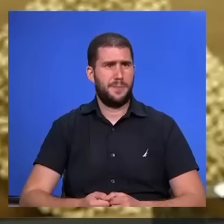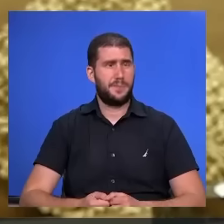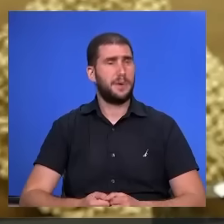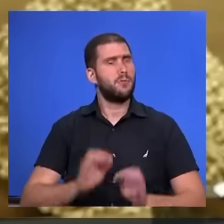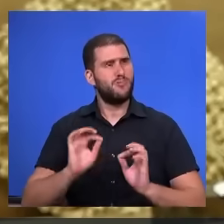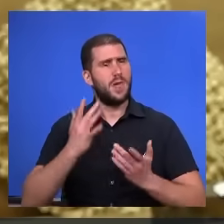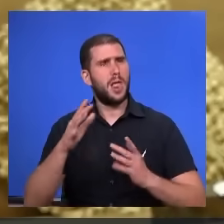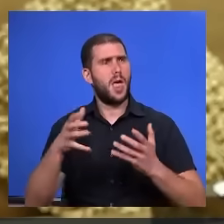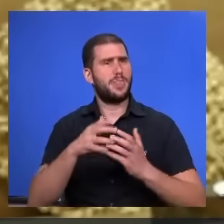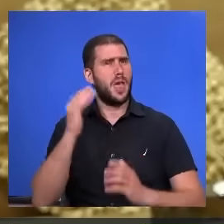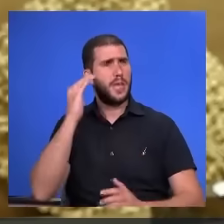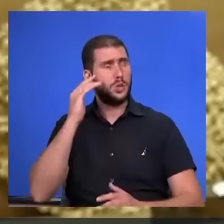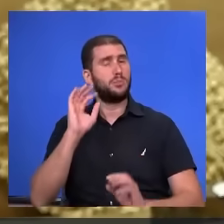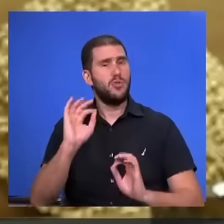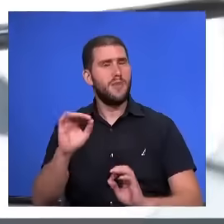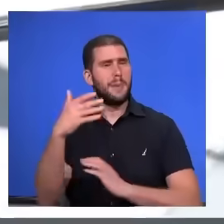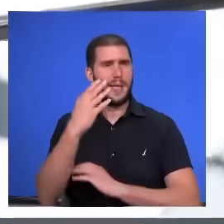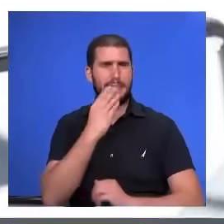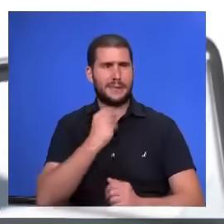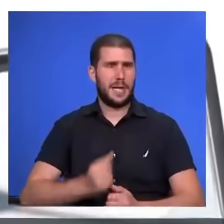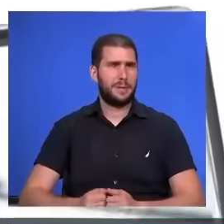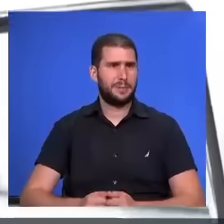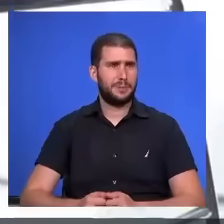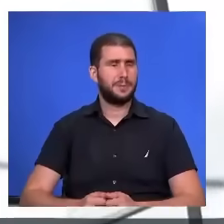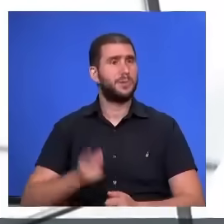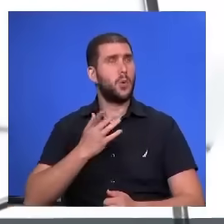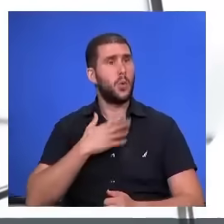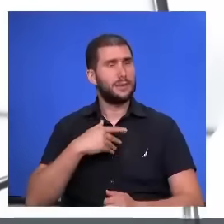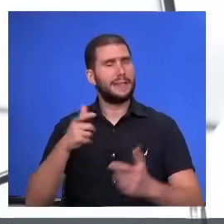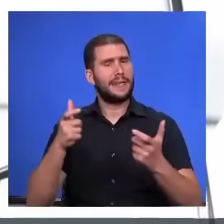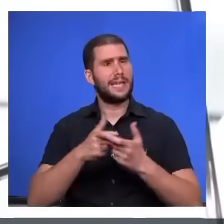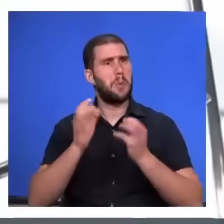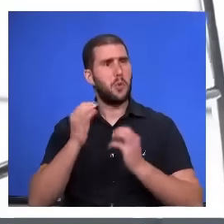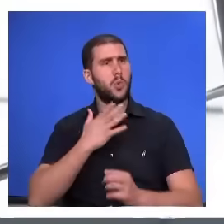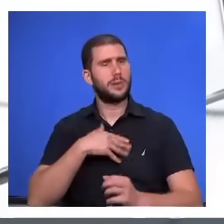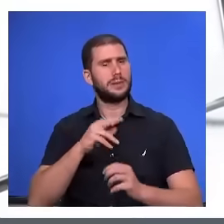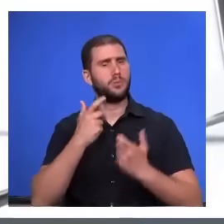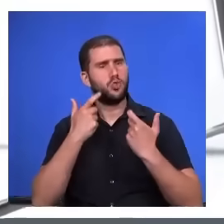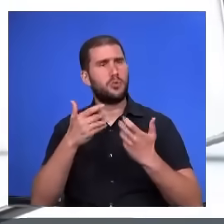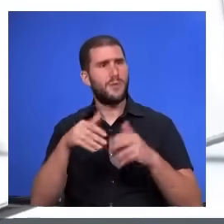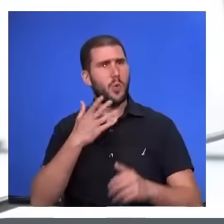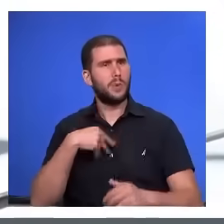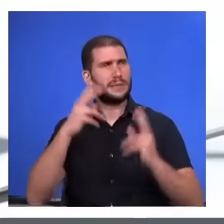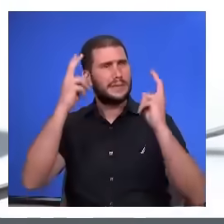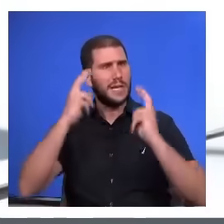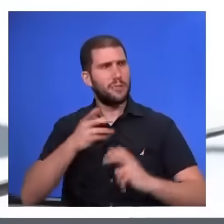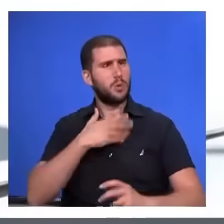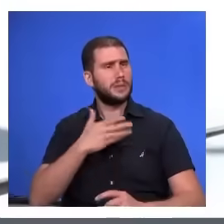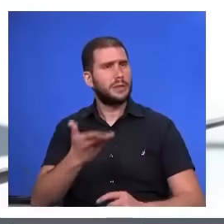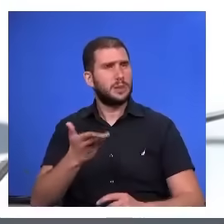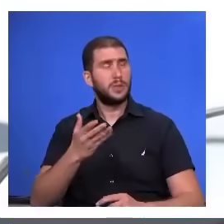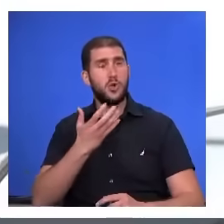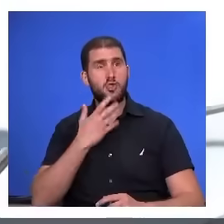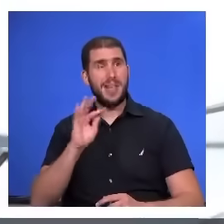העדה הדרוזית ולמען מדינת ישראל. זה רוצה יחידה מיוחדת, זה רוצה משמר גבול, זה רוצה צנחנים, זה רוצה... שייח'